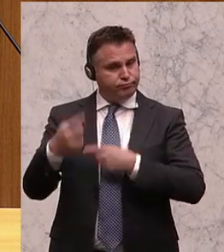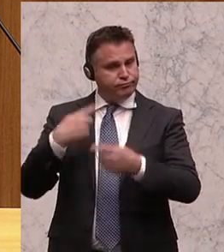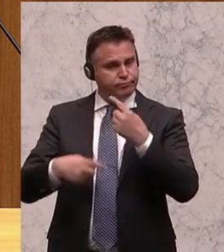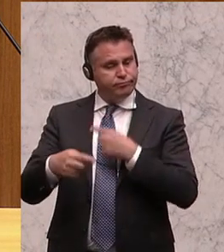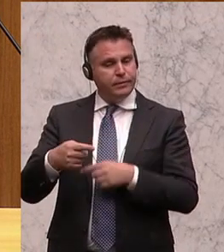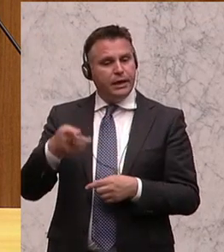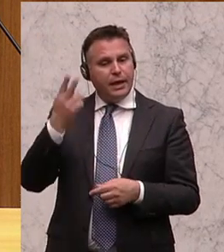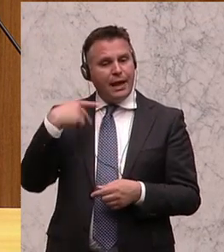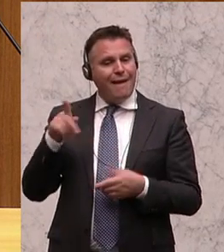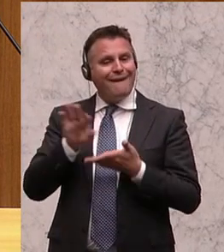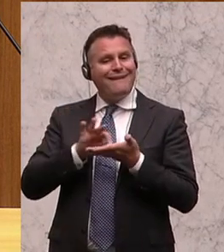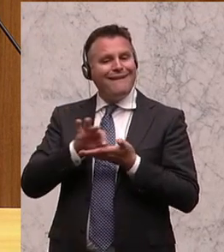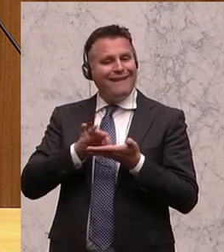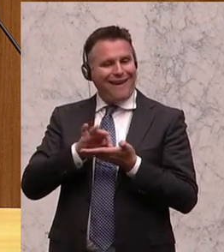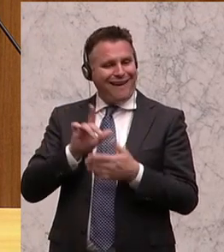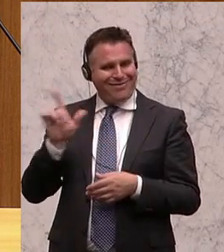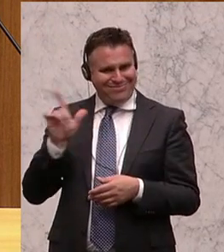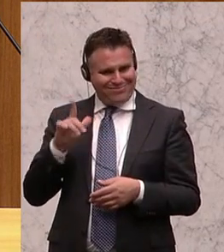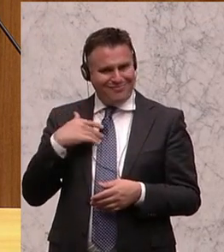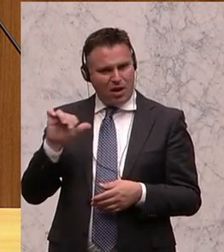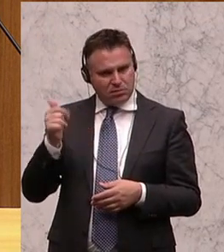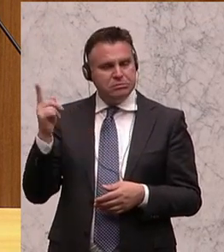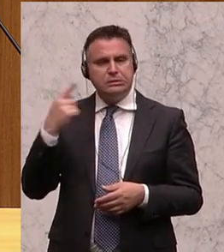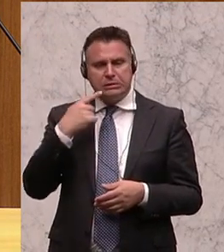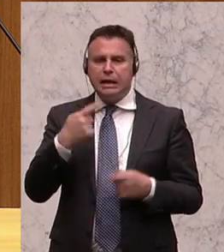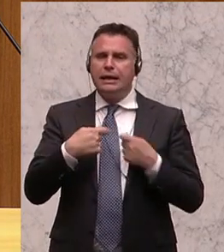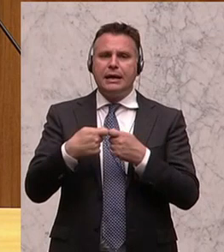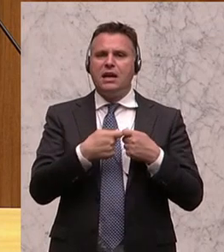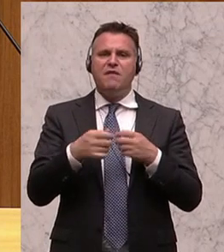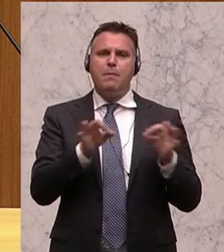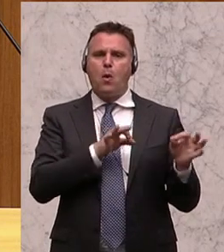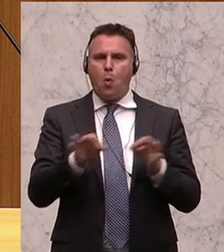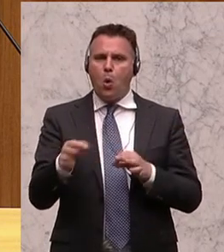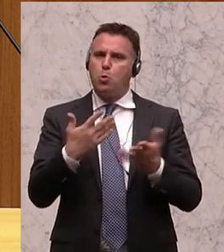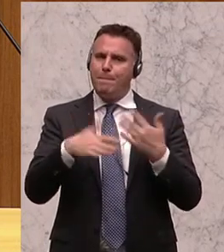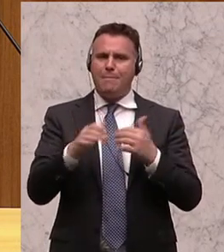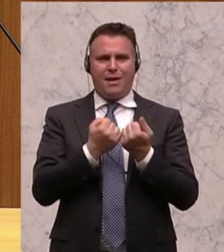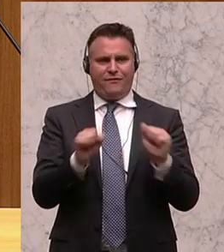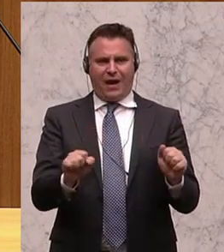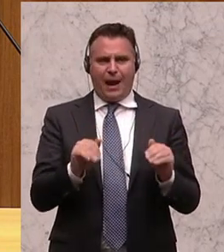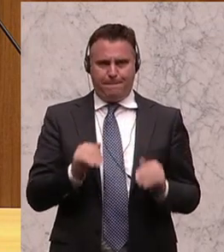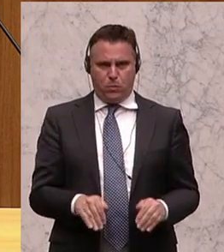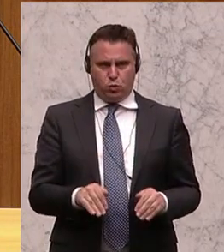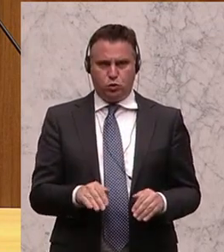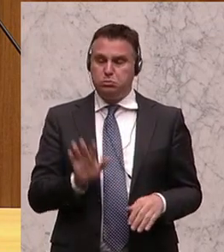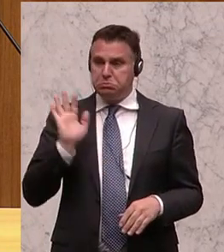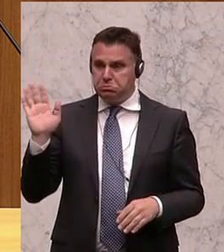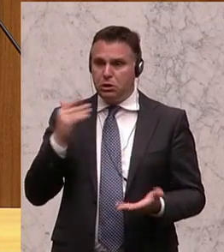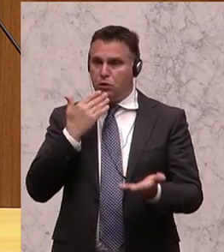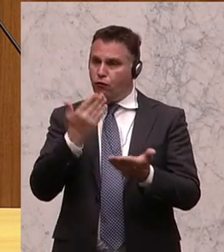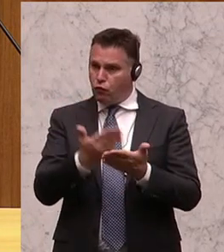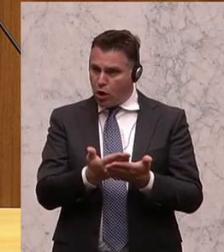Christian Kern gekommen ist, war eines der ersten Punkte, wir müssen die Gewerbeordnung liberalisieren. Und auf seinen Vorschlag hin hat